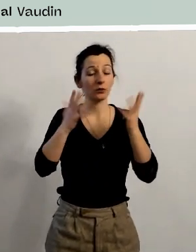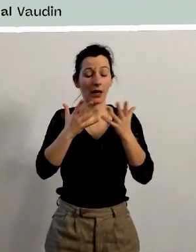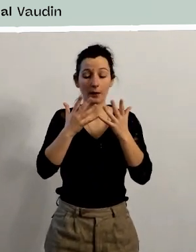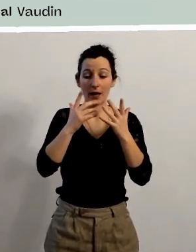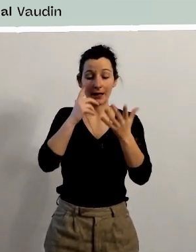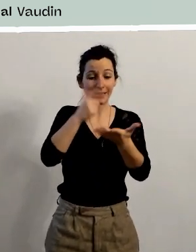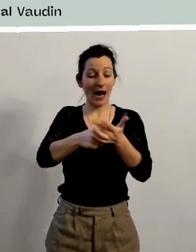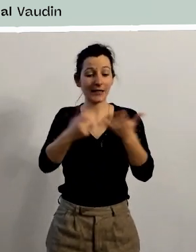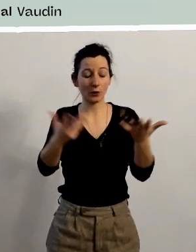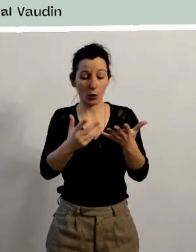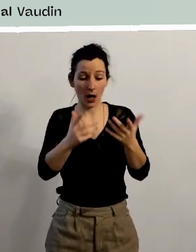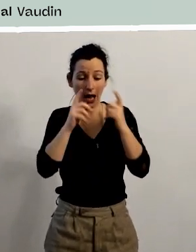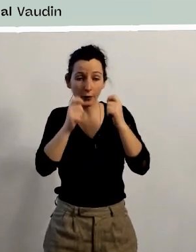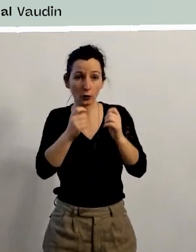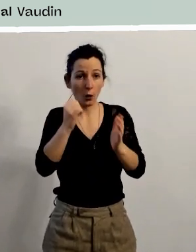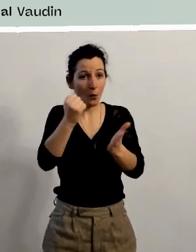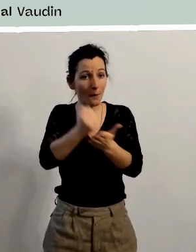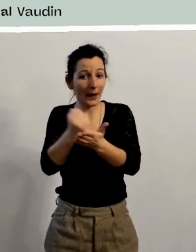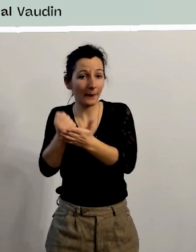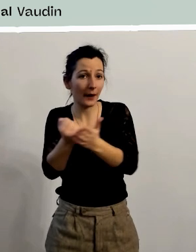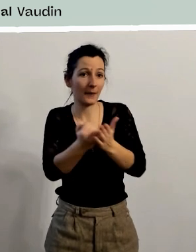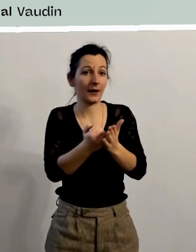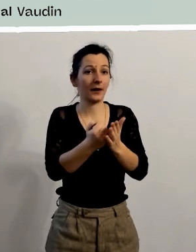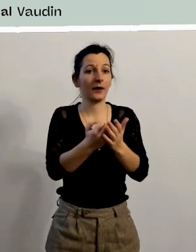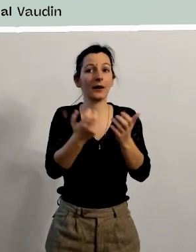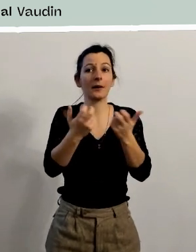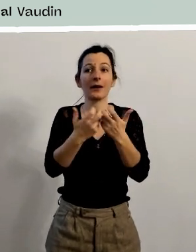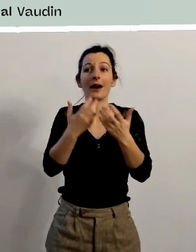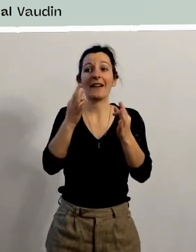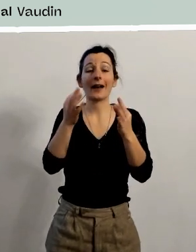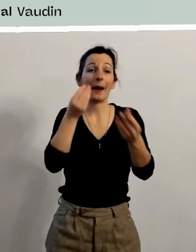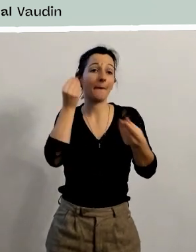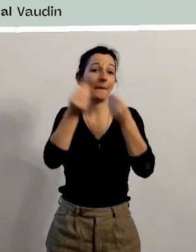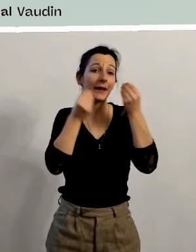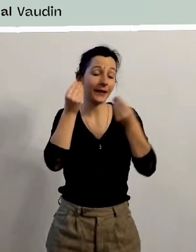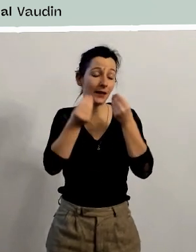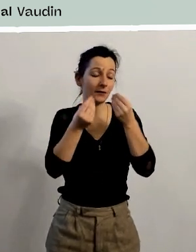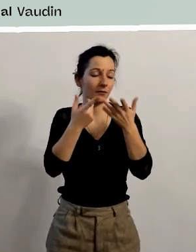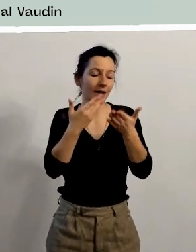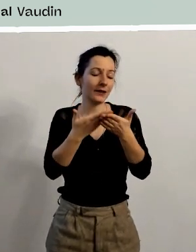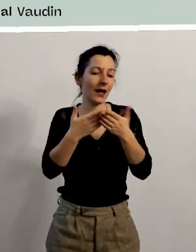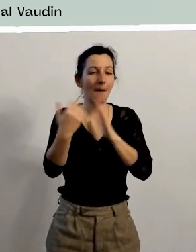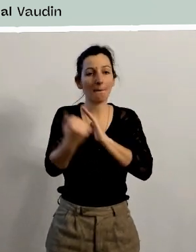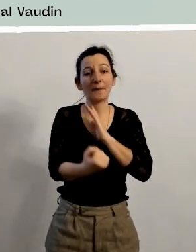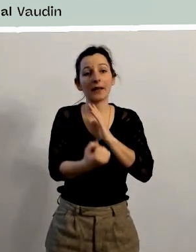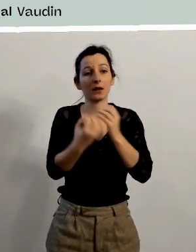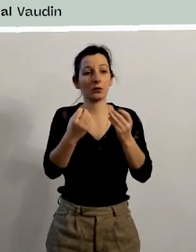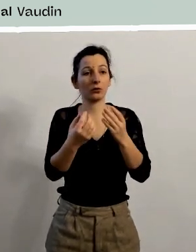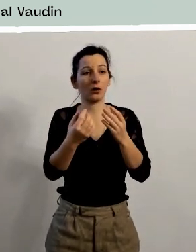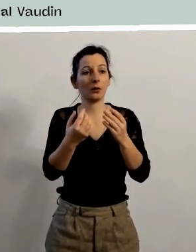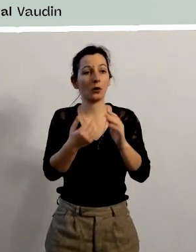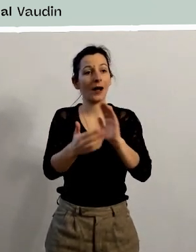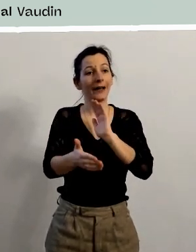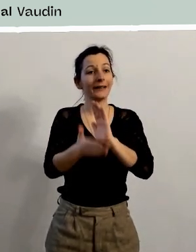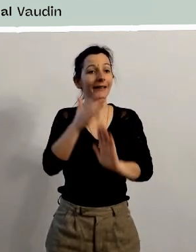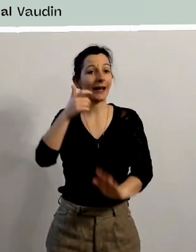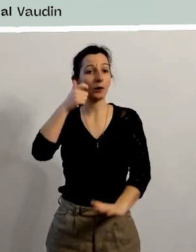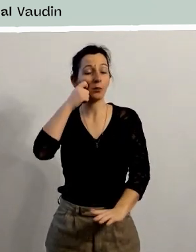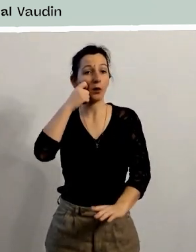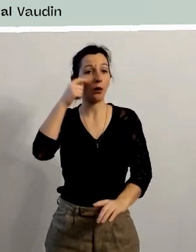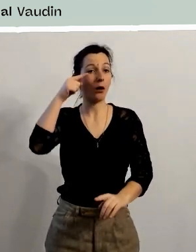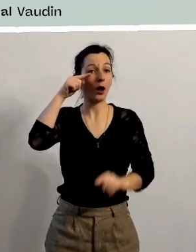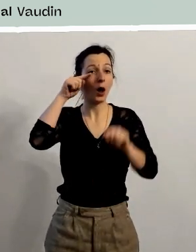de soins corporels, surtout et les cosmétiques, les maquillages, parce que généralement on les applique directement